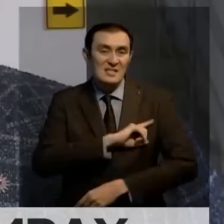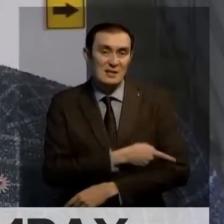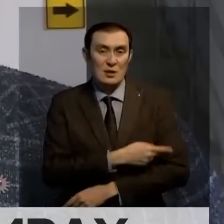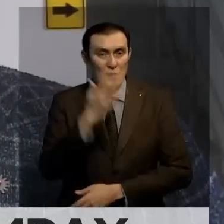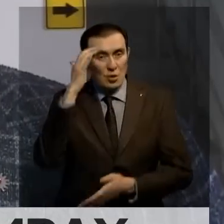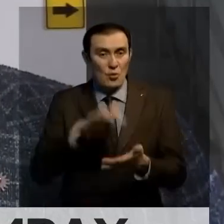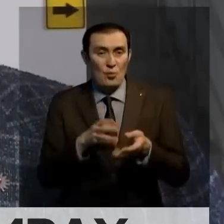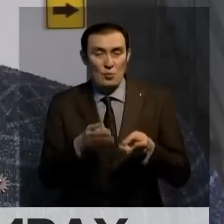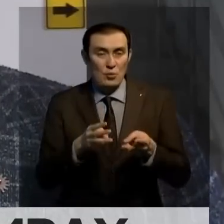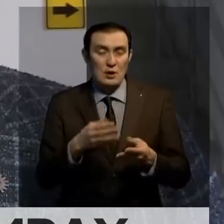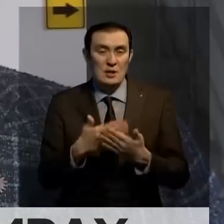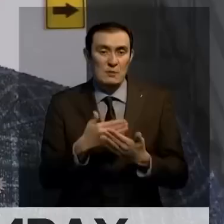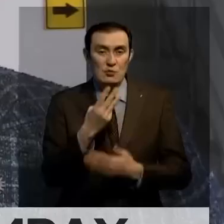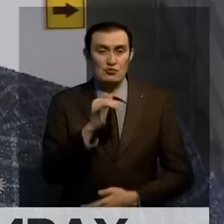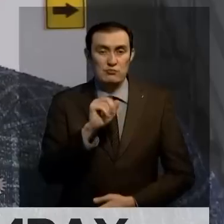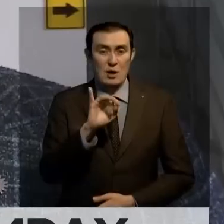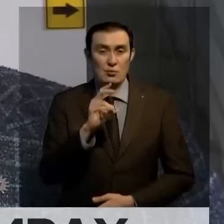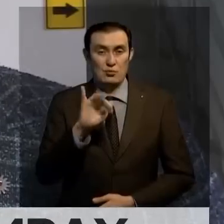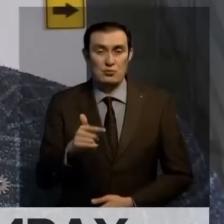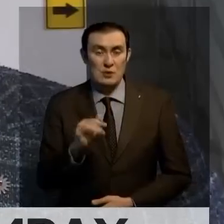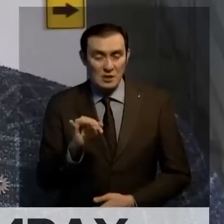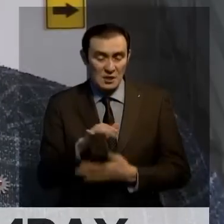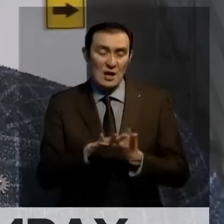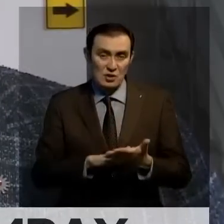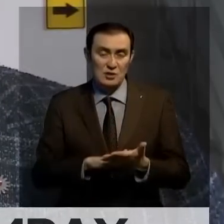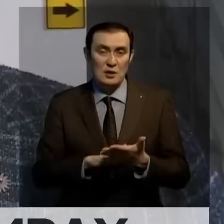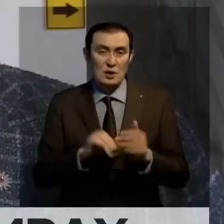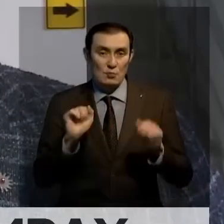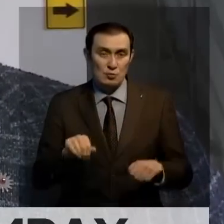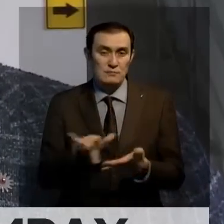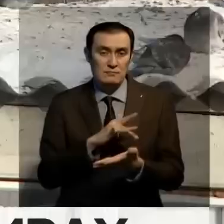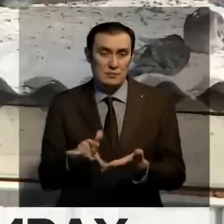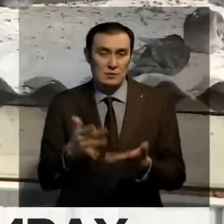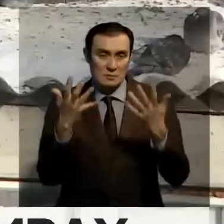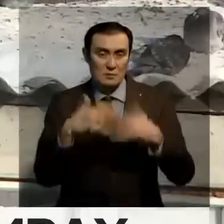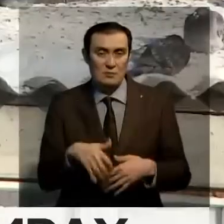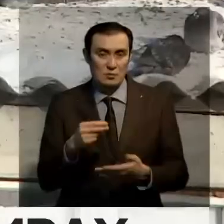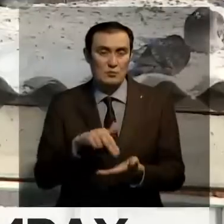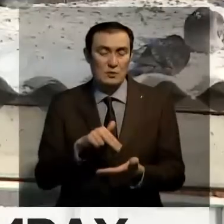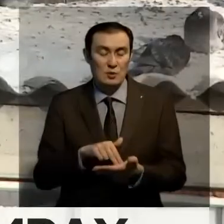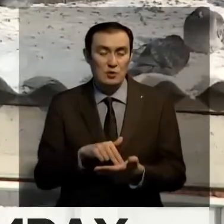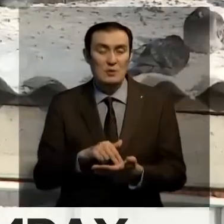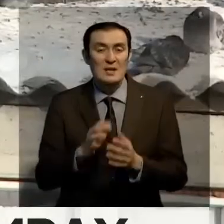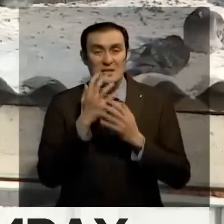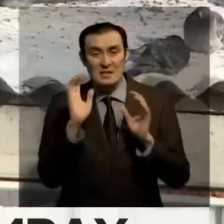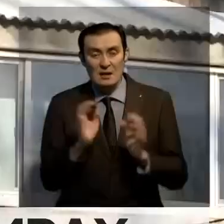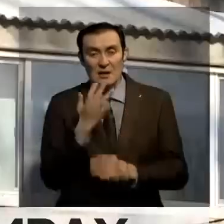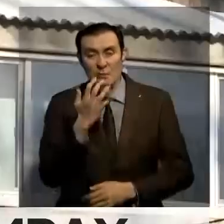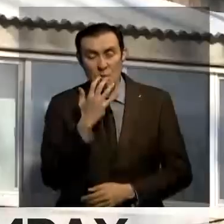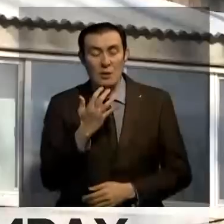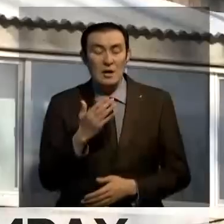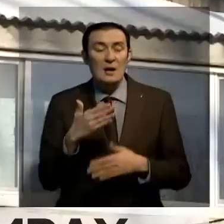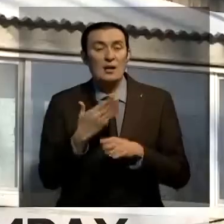как шебаркуль, и уже на основании этого тогда делать и тарифную смету. Чтобы удержать тепло в квартирах, в отделе